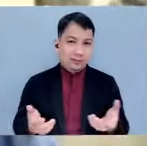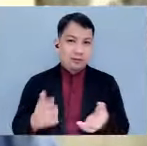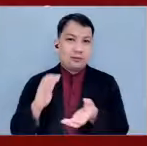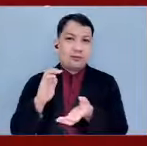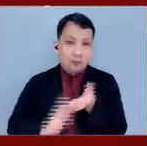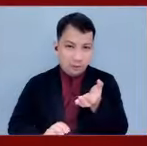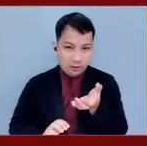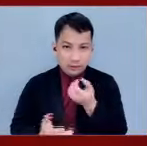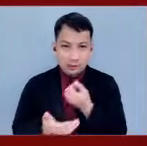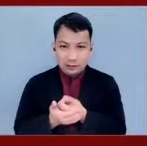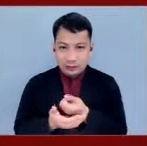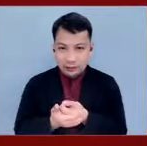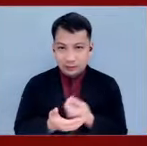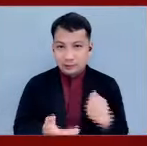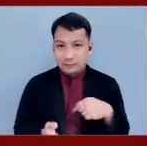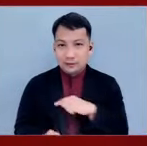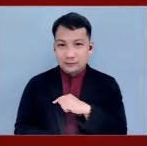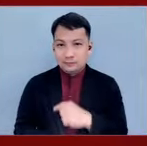kita